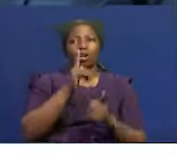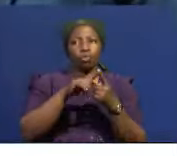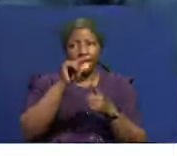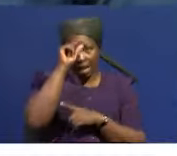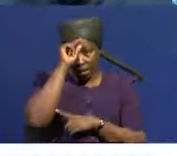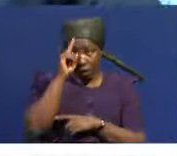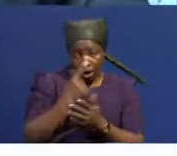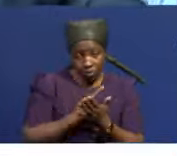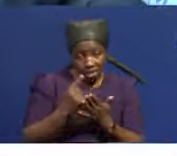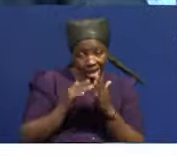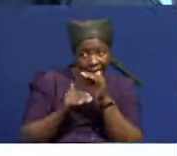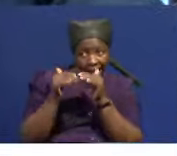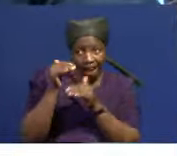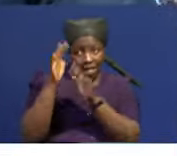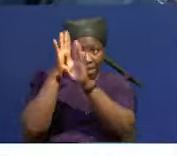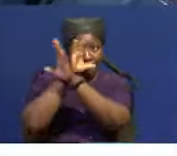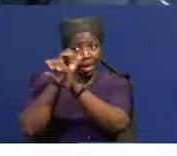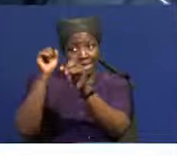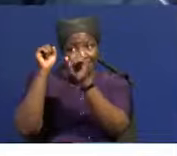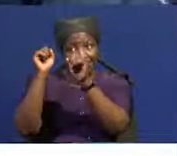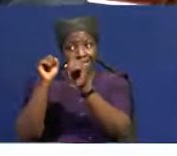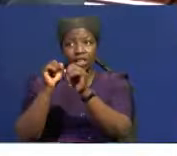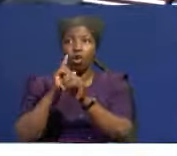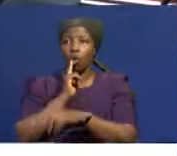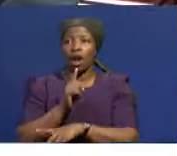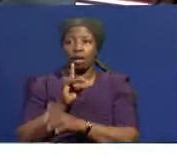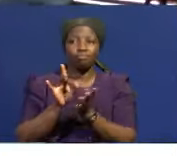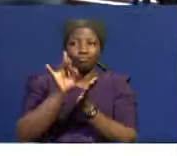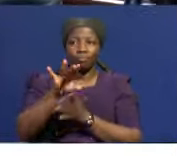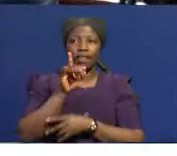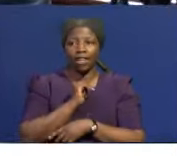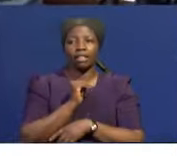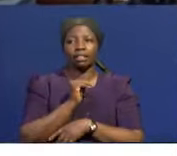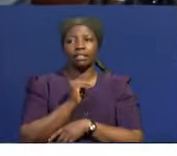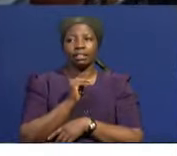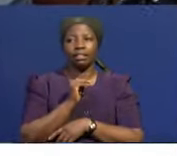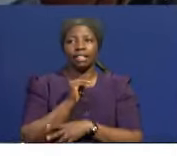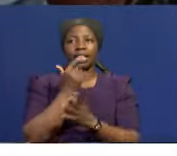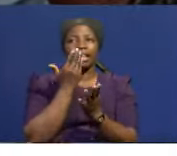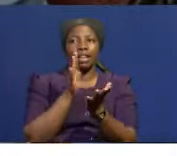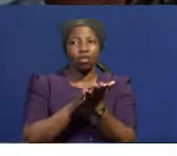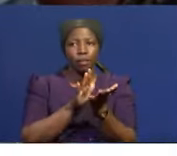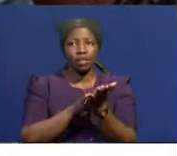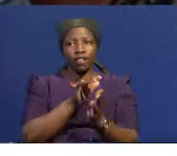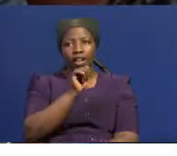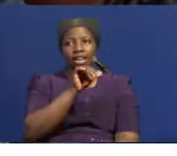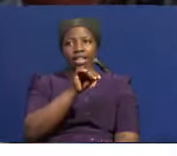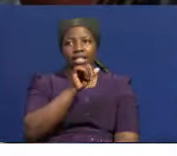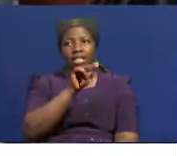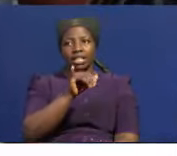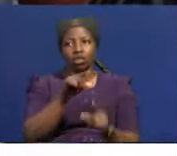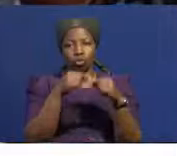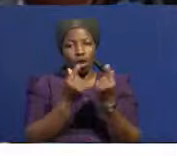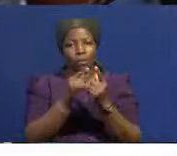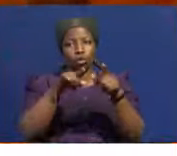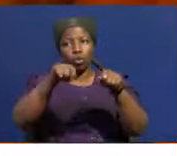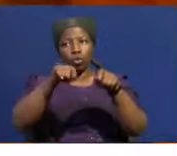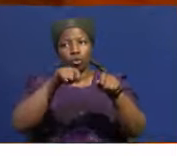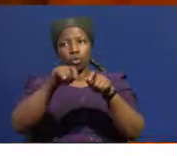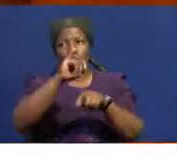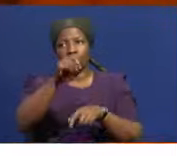wiki moja tu baada ya agizo la rais kufutiliwa mbali pendekezo tata la kampuni ya Adani Group la kusimamia uwanja wa ndege